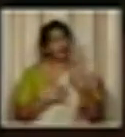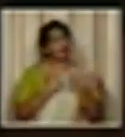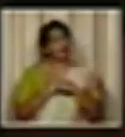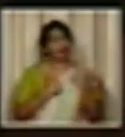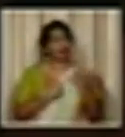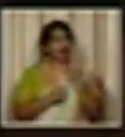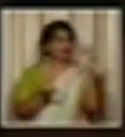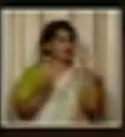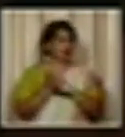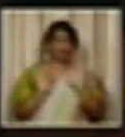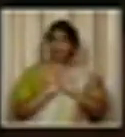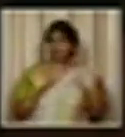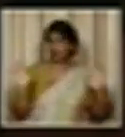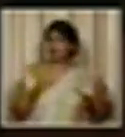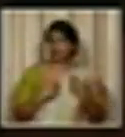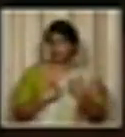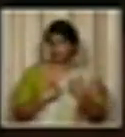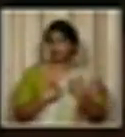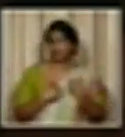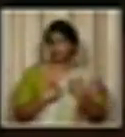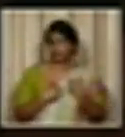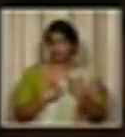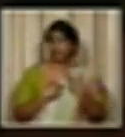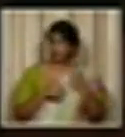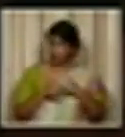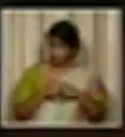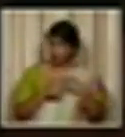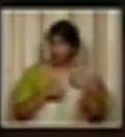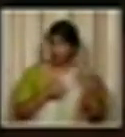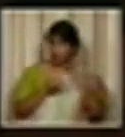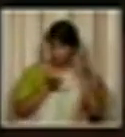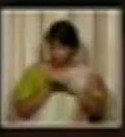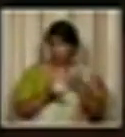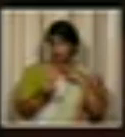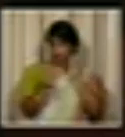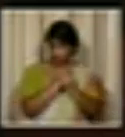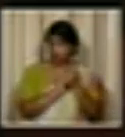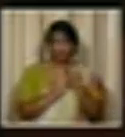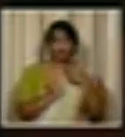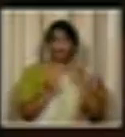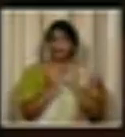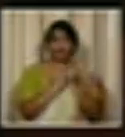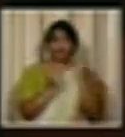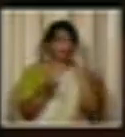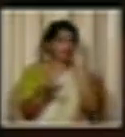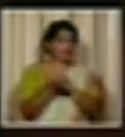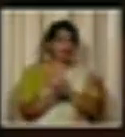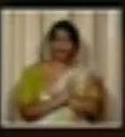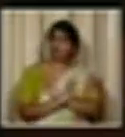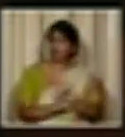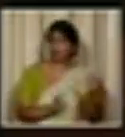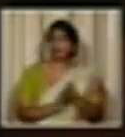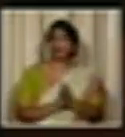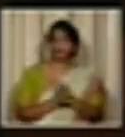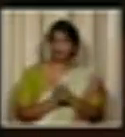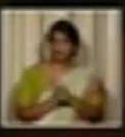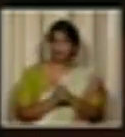අලුත් සංශෝධන ගේන්නේ නැහැ කියන එක. හොඳයි. ඔබතුමාට ප්‍රශ්නයක් තියෙන්නේ අපි තව සංශෝධන ගෙනාවොත් නේ. අපි සංශෝධන වෙන දේවල් ගේන්නේ නැහැ.